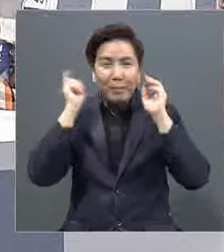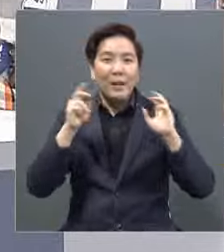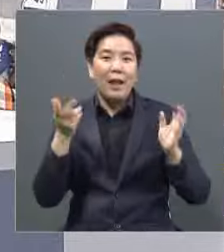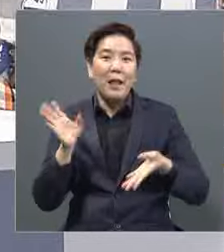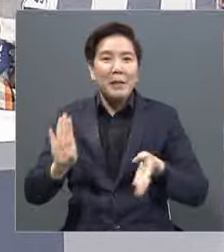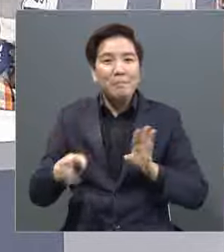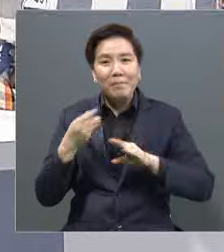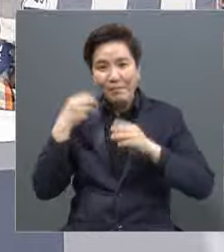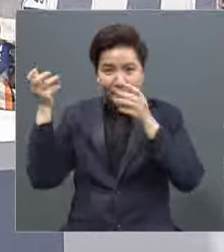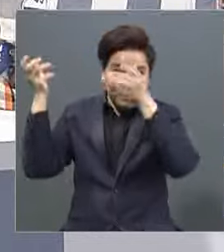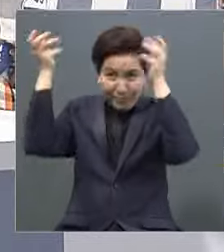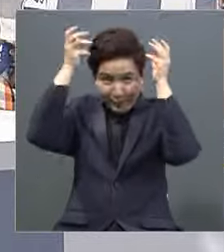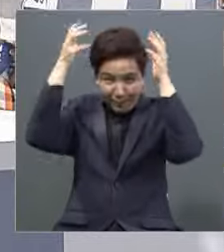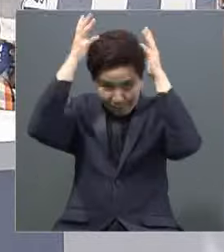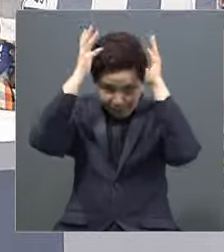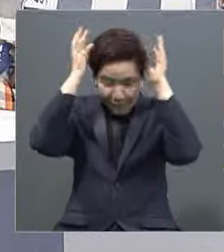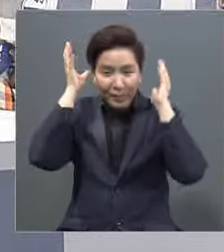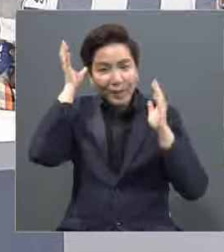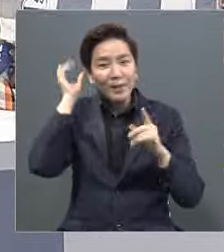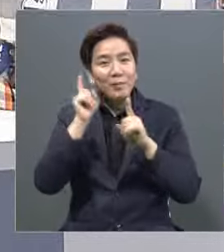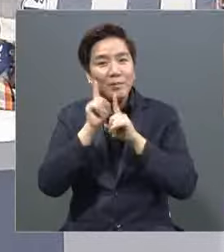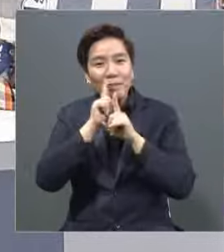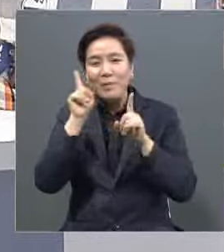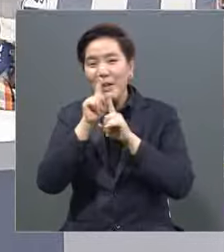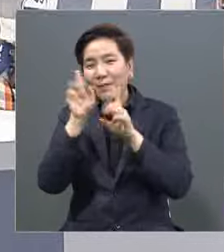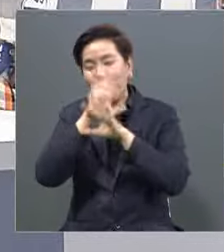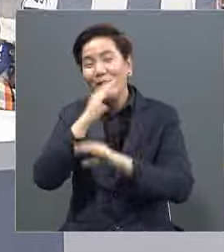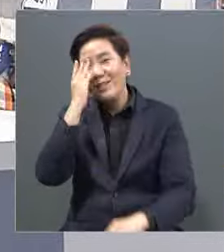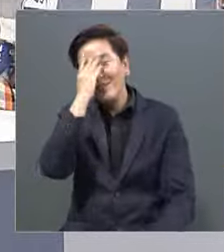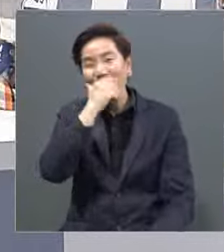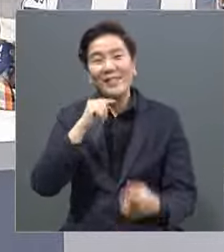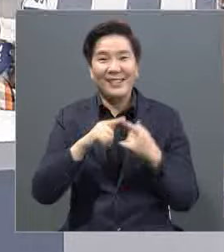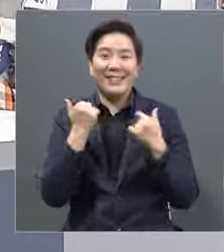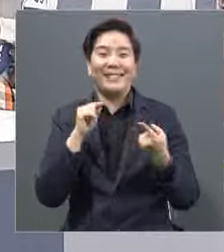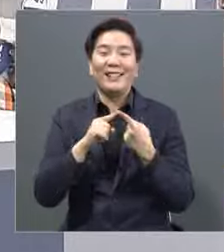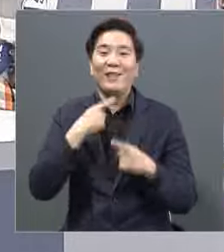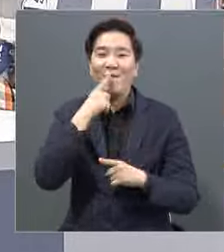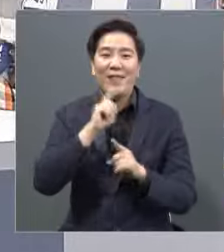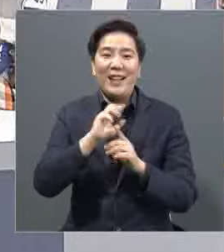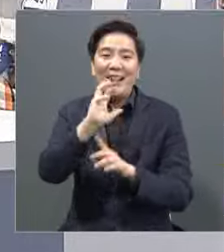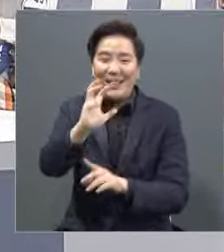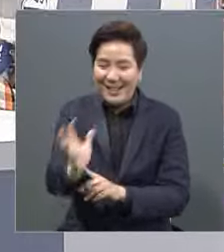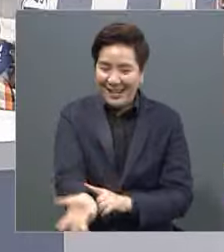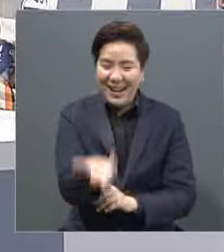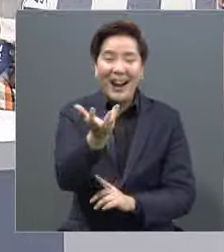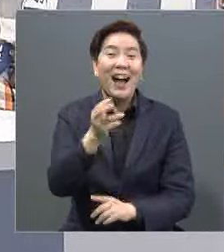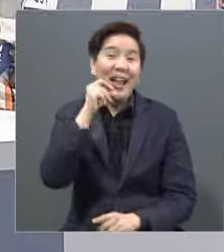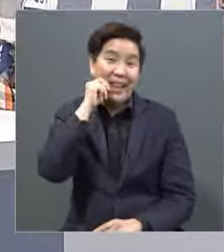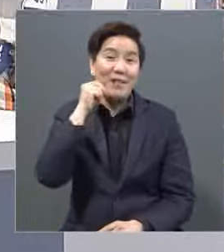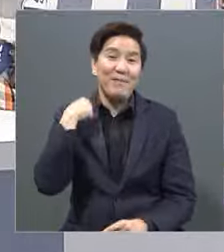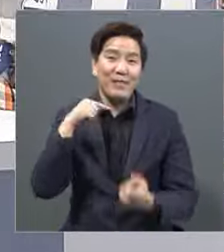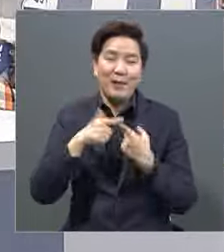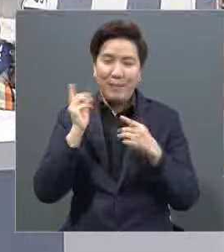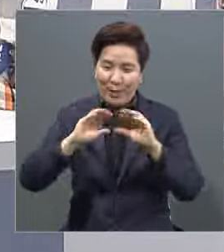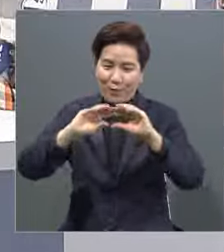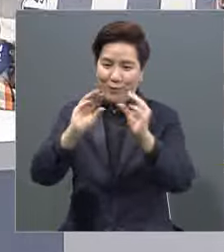นางรามตำสันเจ้าอย่างเงี้ยเขาก็เอามาติดนะฮะกลายเป็นแบบโอ้โหเนี่ยสวยงามเต็มไปหมดเลยเบอกเป็นรูปขันน้ำก็มีเป็นรูปขันน้ำก็มีเป็นพวง